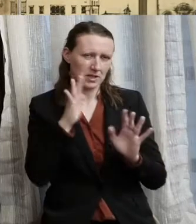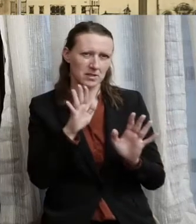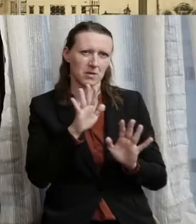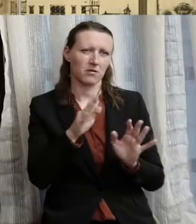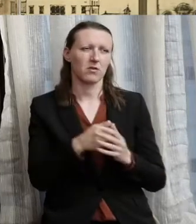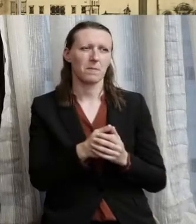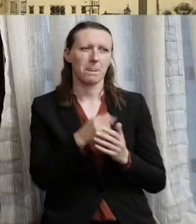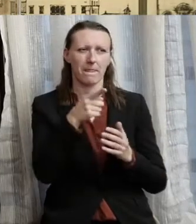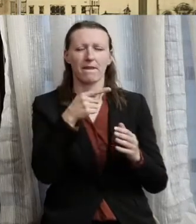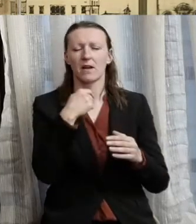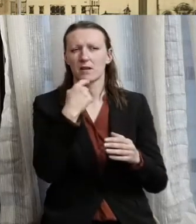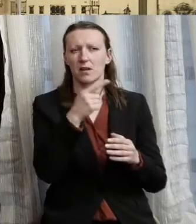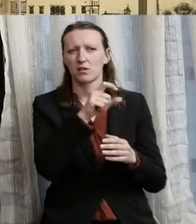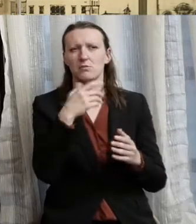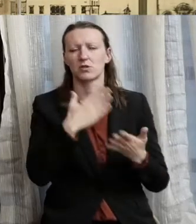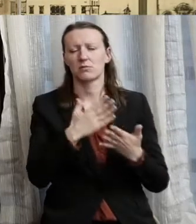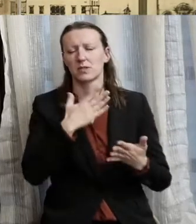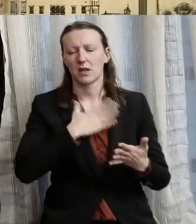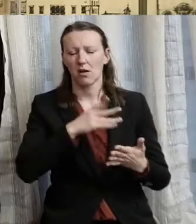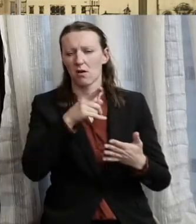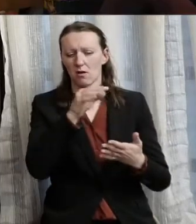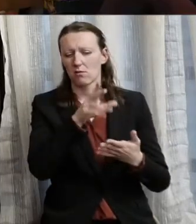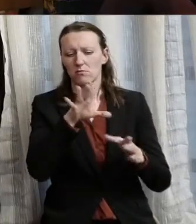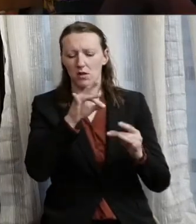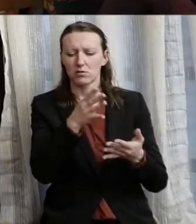Evo, pokažite mi citat, molim vas, bit će mi drago. Hvala.